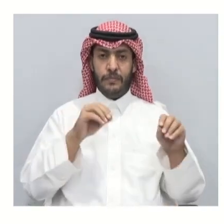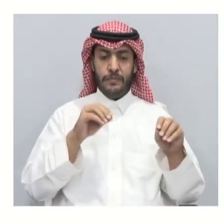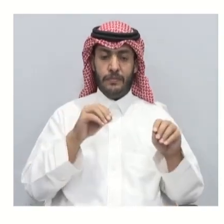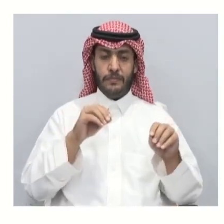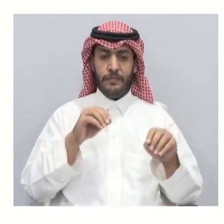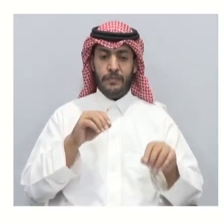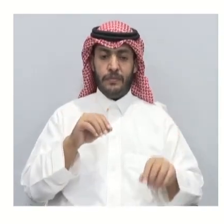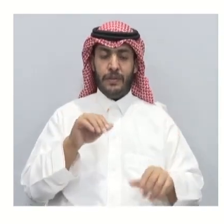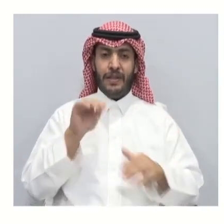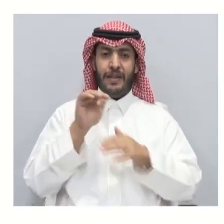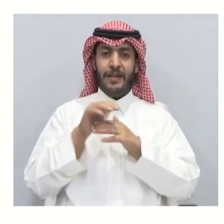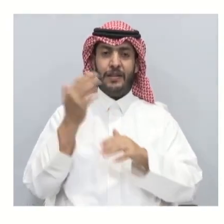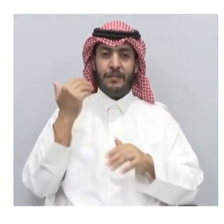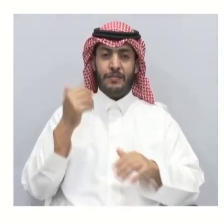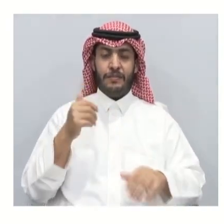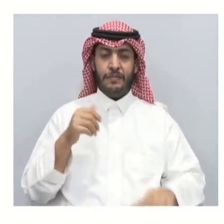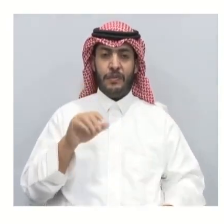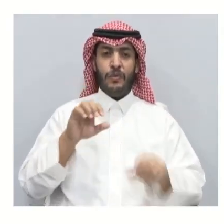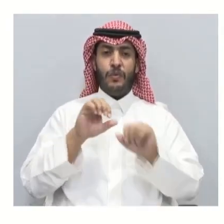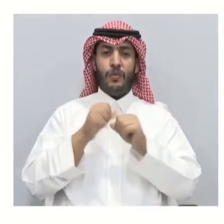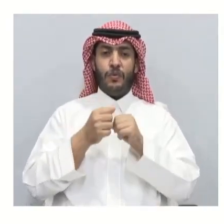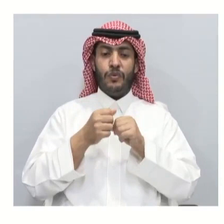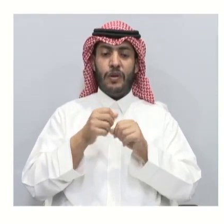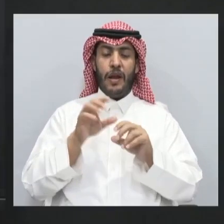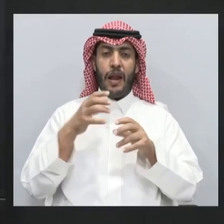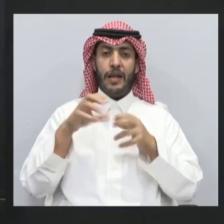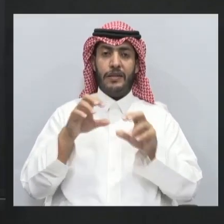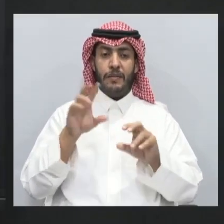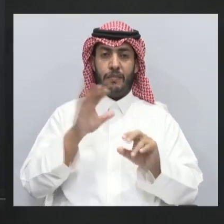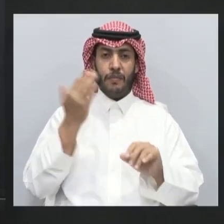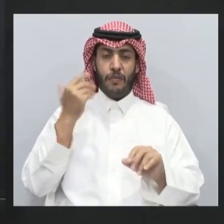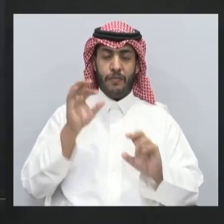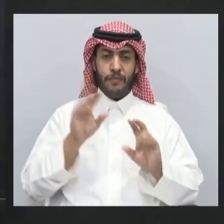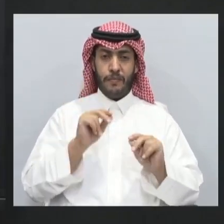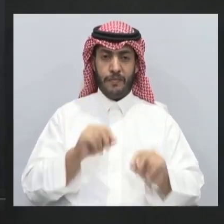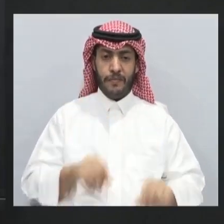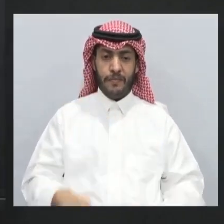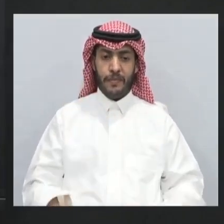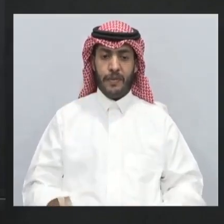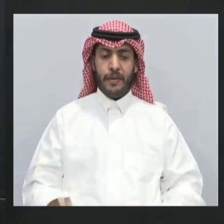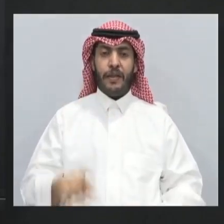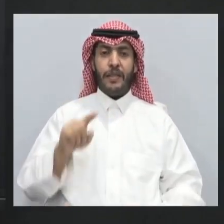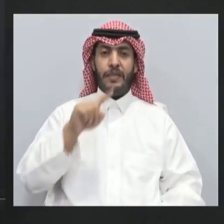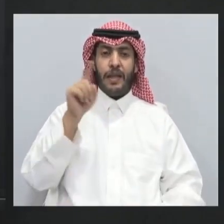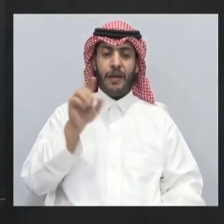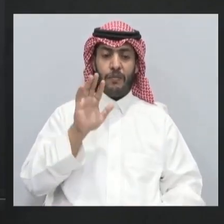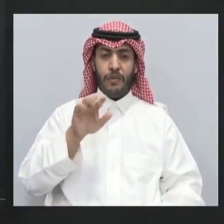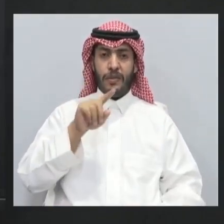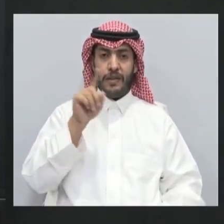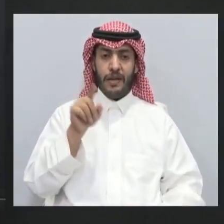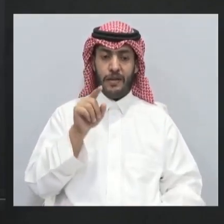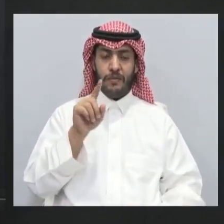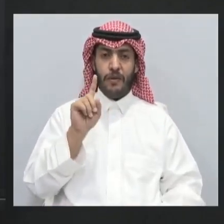الى الدرس الذي سبقه الكسور كاجزاء من الكل بارك الله فيكم لدينا دائره واحده فقط